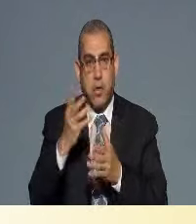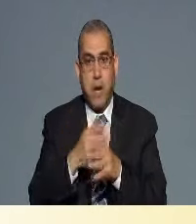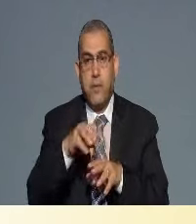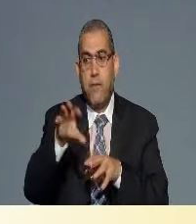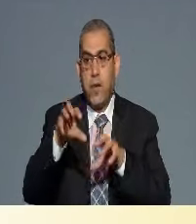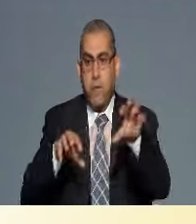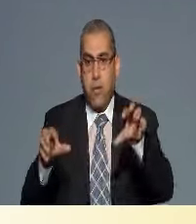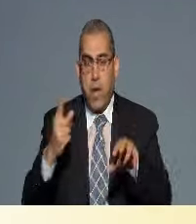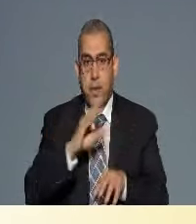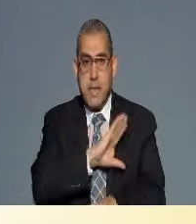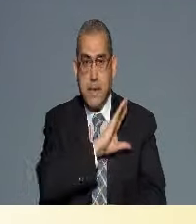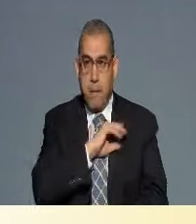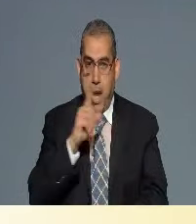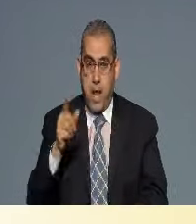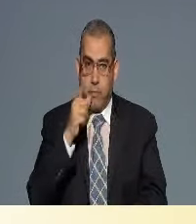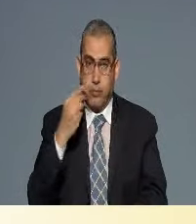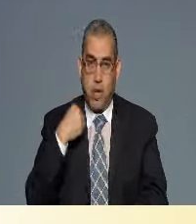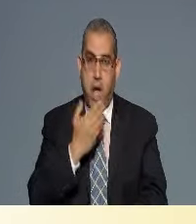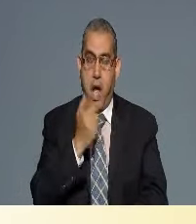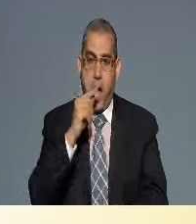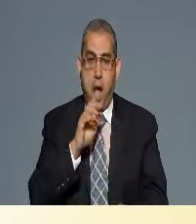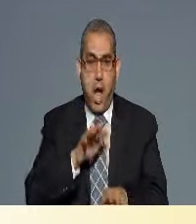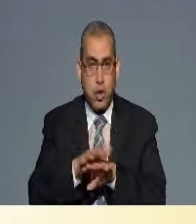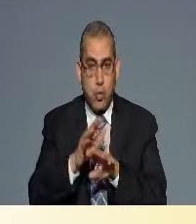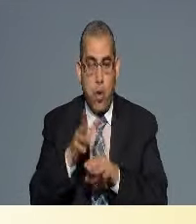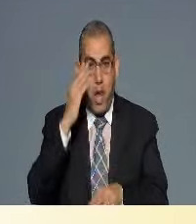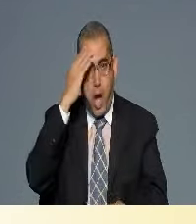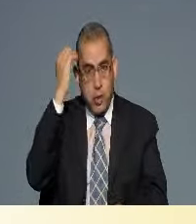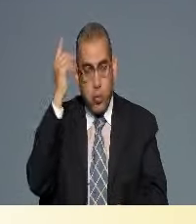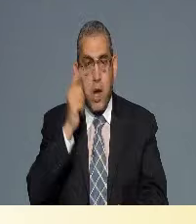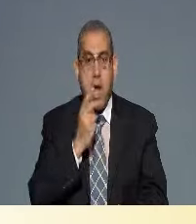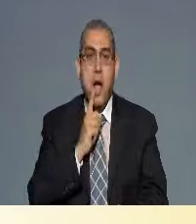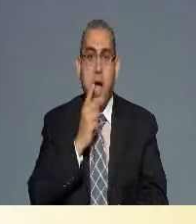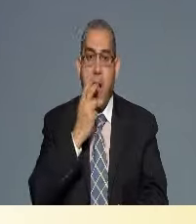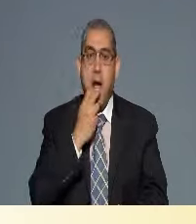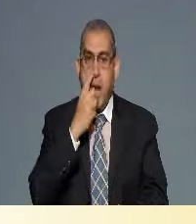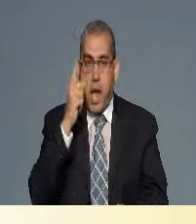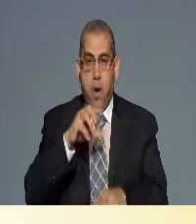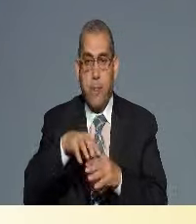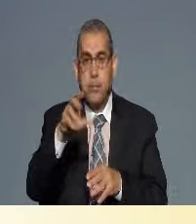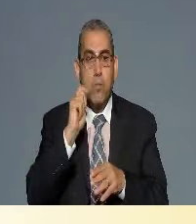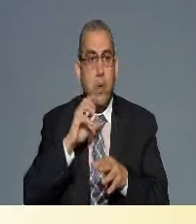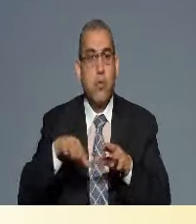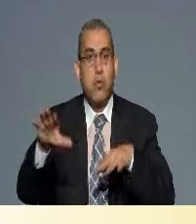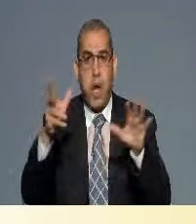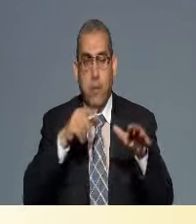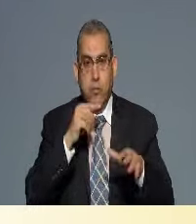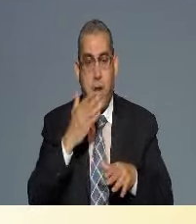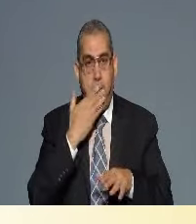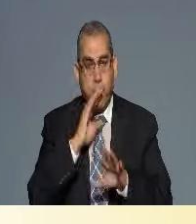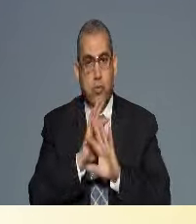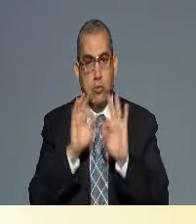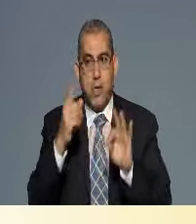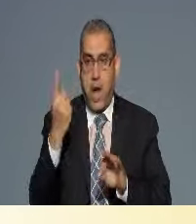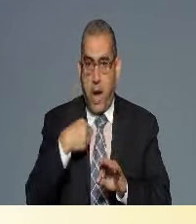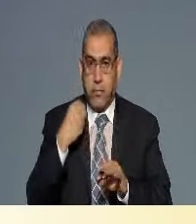في الإسماعيلية سيادتك وفي أسوان وفي أسيوط وفي قنا في أماكن متفرقة في جمهورية مصر العربية. والحمد لله سيادتك من